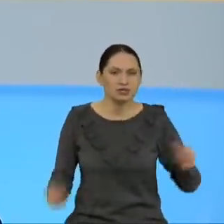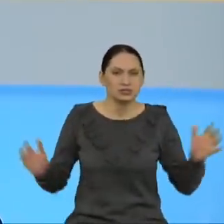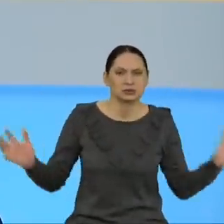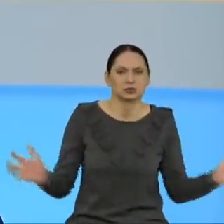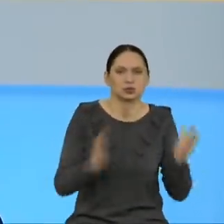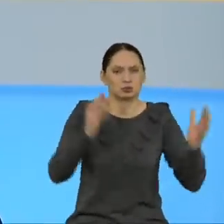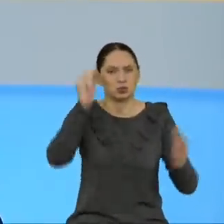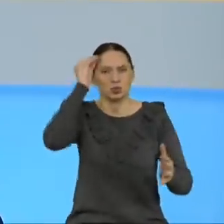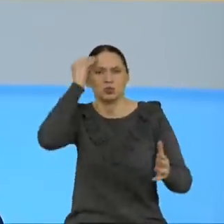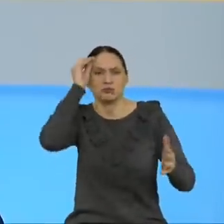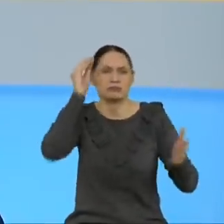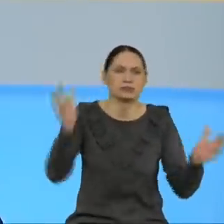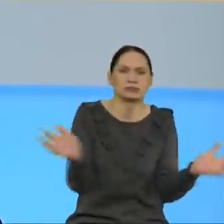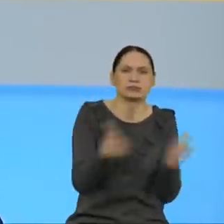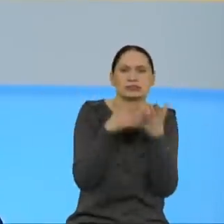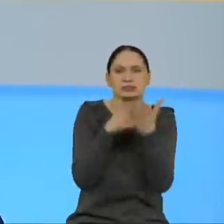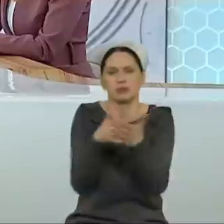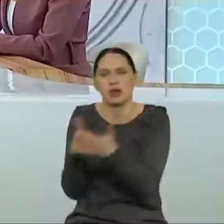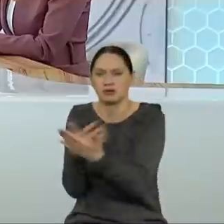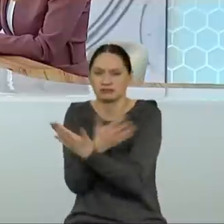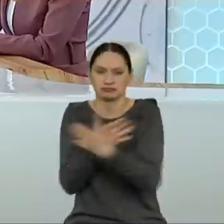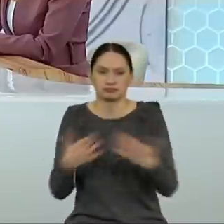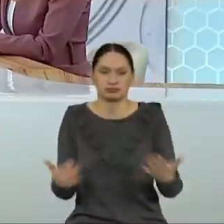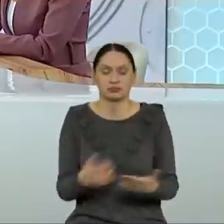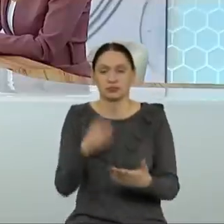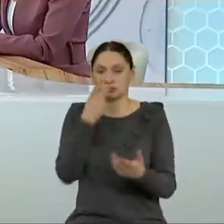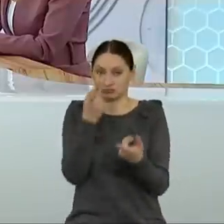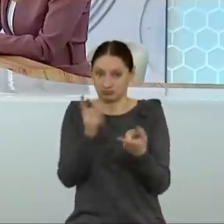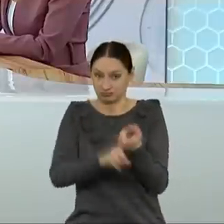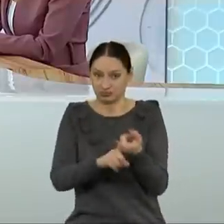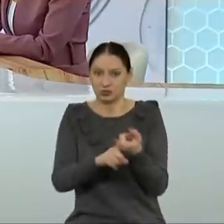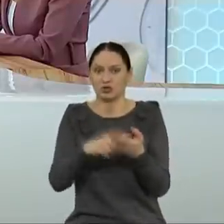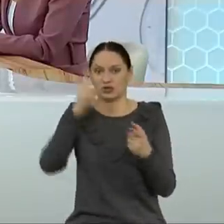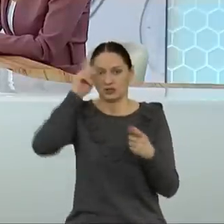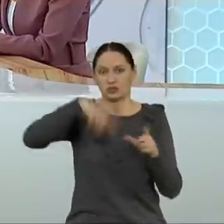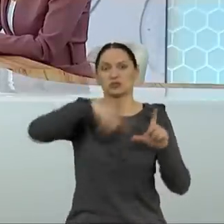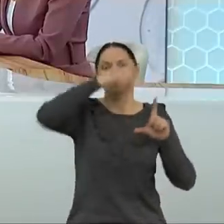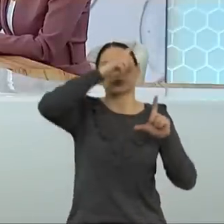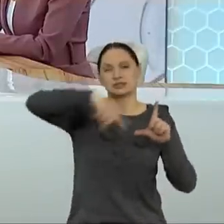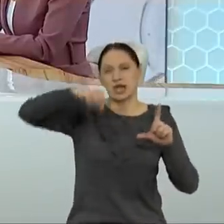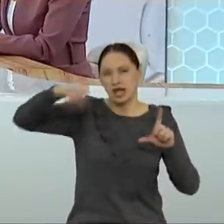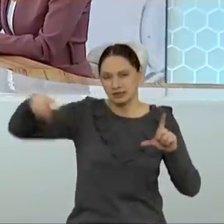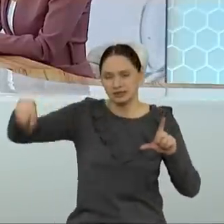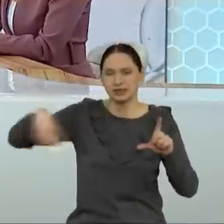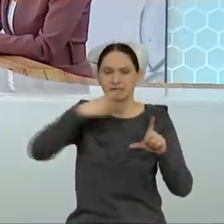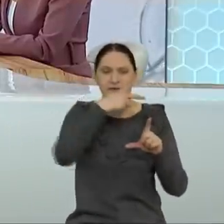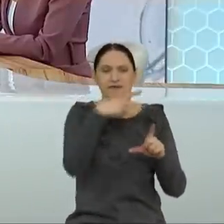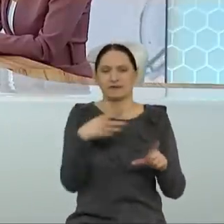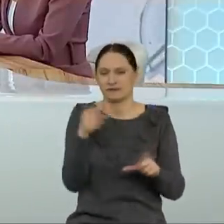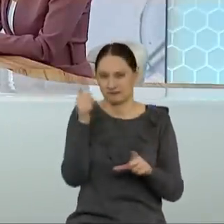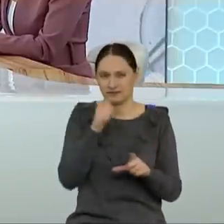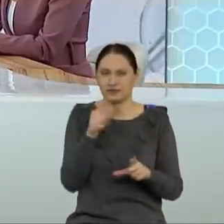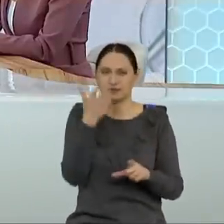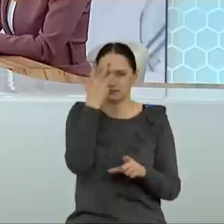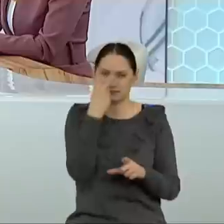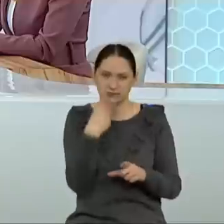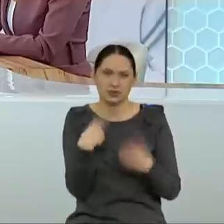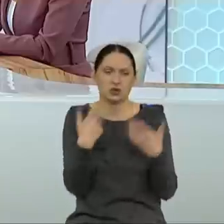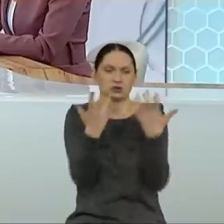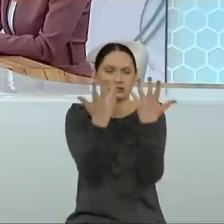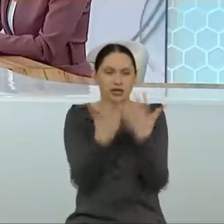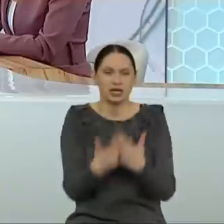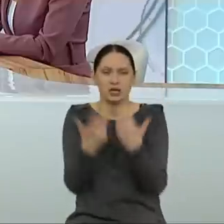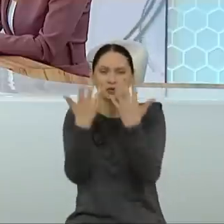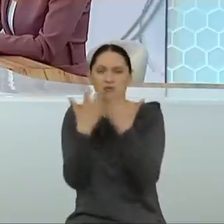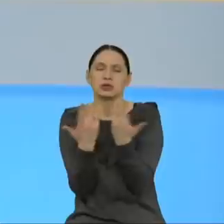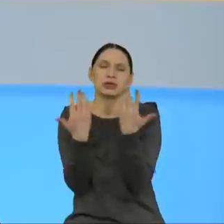tada, ta lėšų suma, žinau, kad statistika yra toks dalykas, visi savo patogiai skaičiuoja, vis dėlto, kaip ir beskaičiuotume, mes tikrai